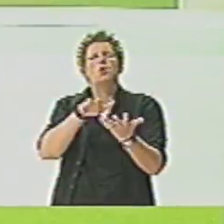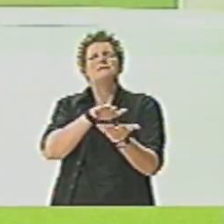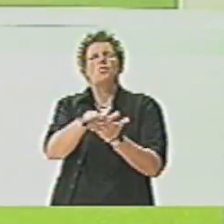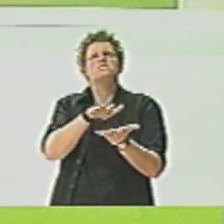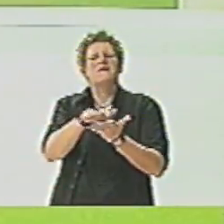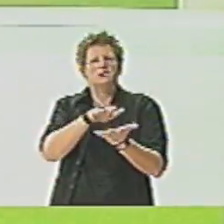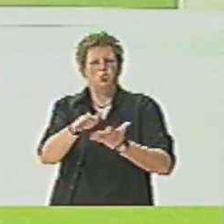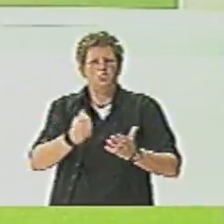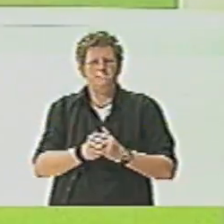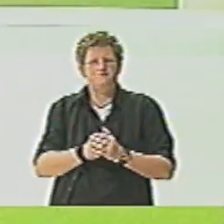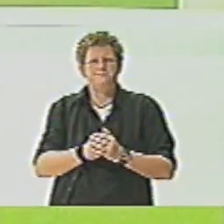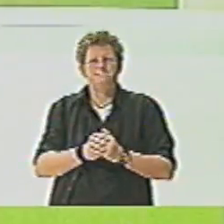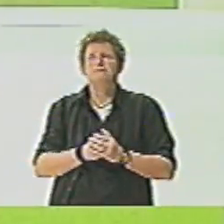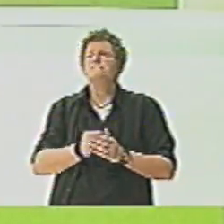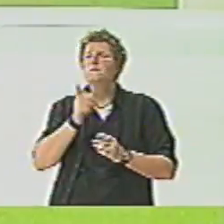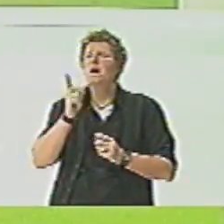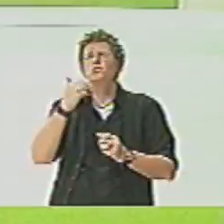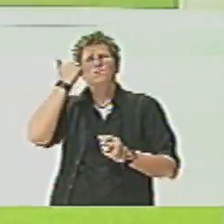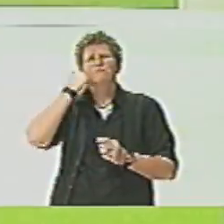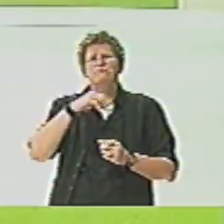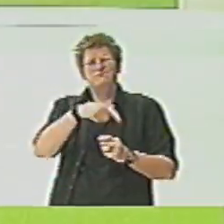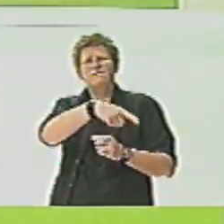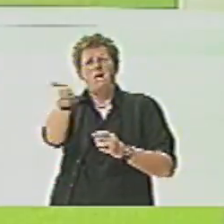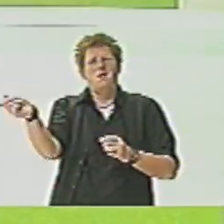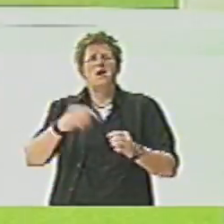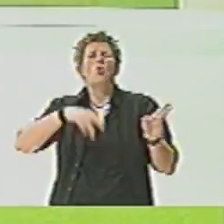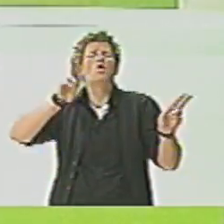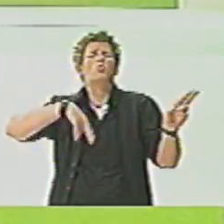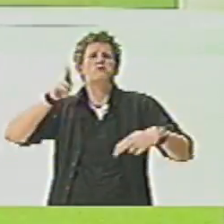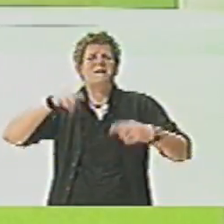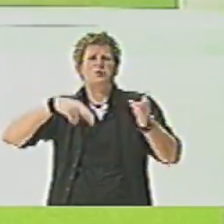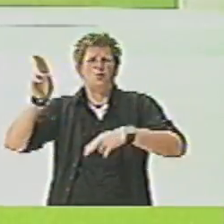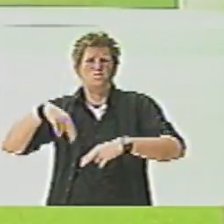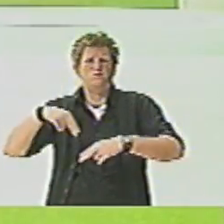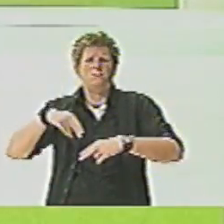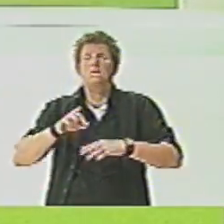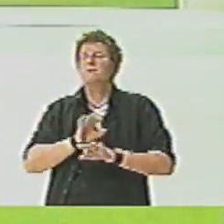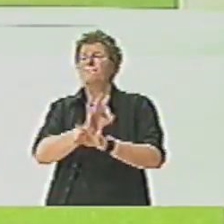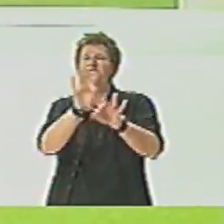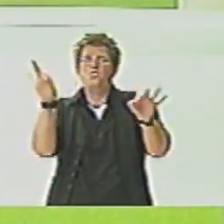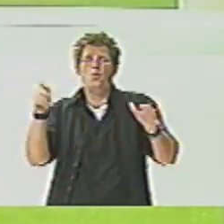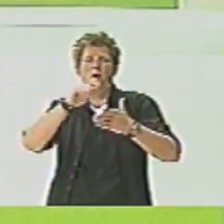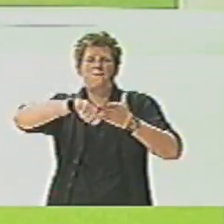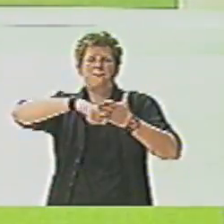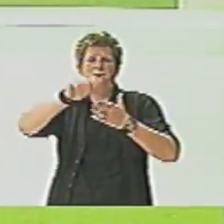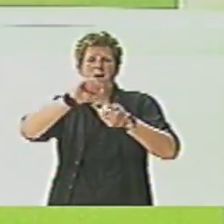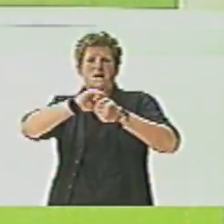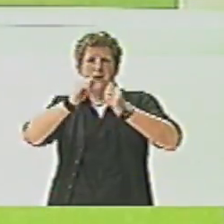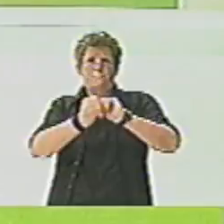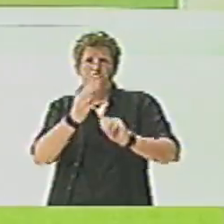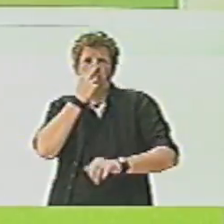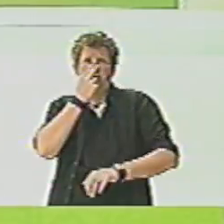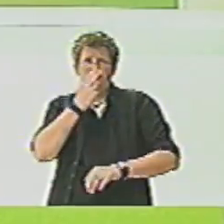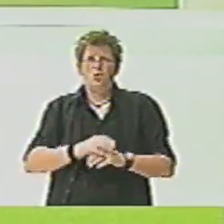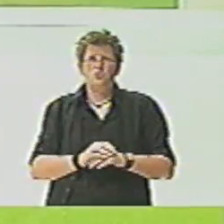euch im Wurzelwerk ein, gebt uns Rückmeldung zum Wahlkampf, denn nach dem Wahlkampf ist vor dem Wahlkampf und 2013 fangen